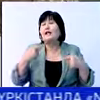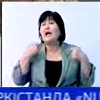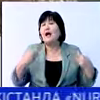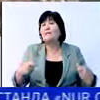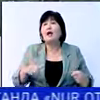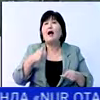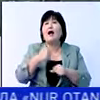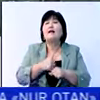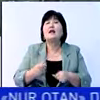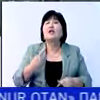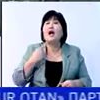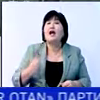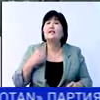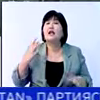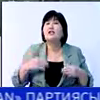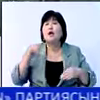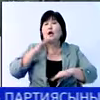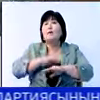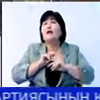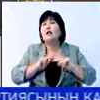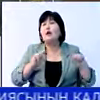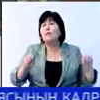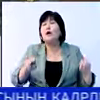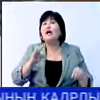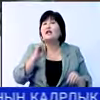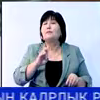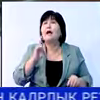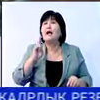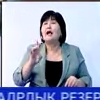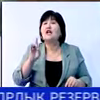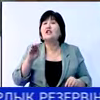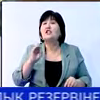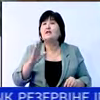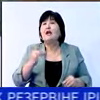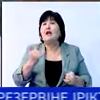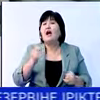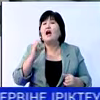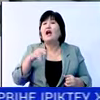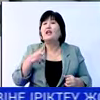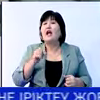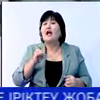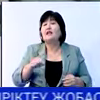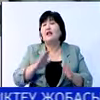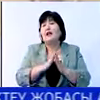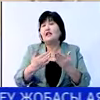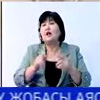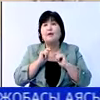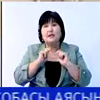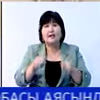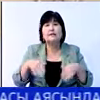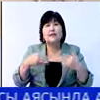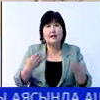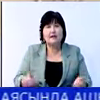мен алғашқы әскери дайындық пәнінің мұғалімдеріне Рыспай Кәрімовтің «Ржев қазанында қайнағандар» кітабы тарту етілді.